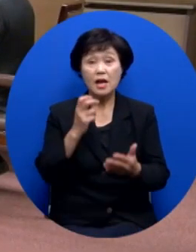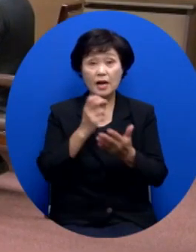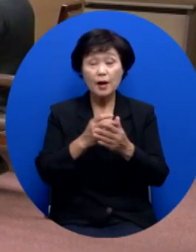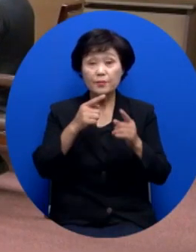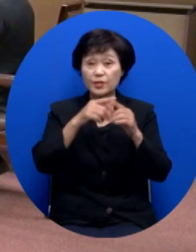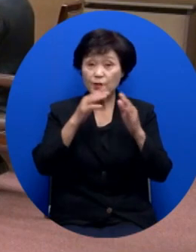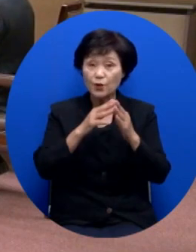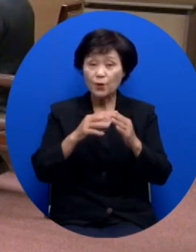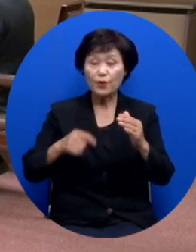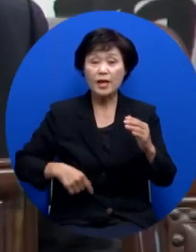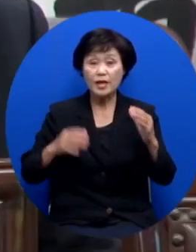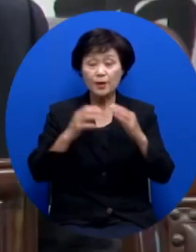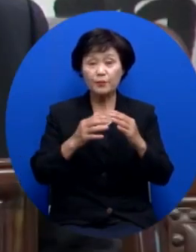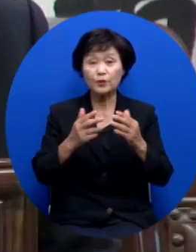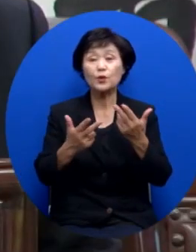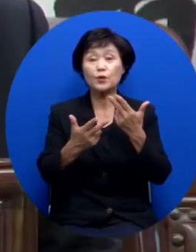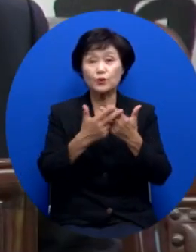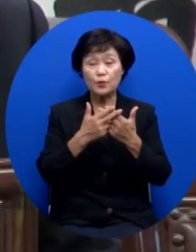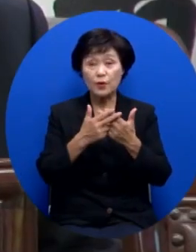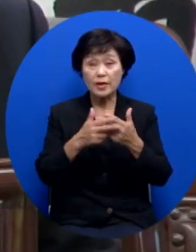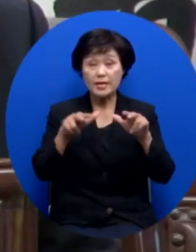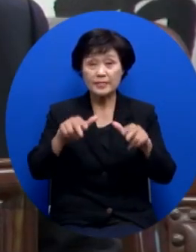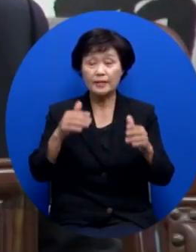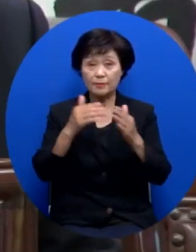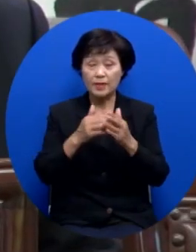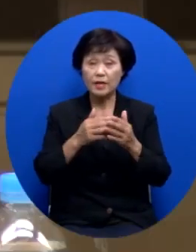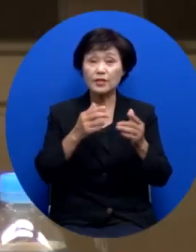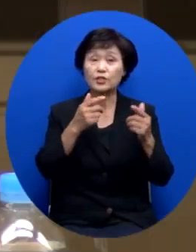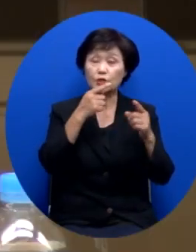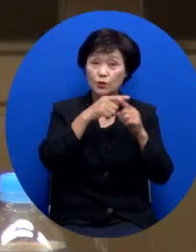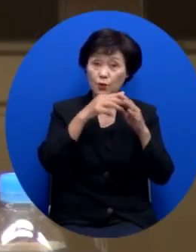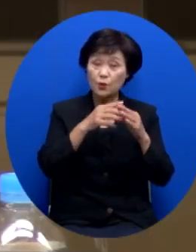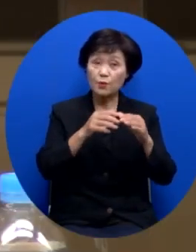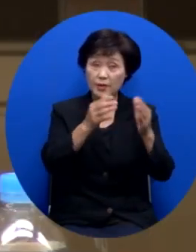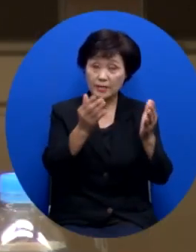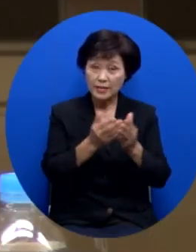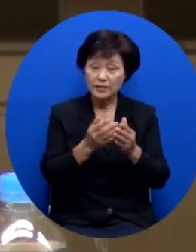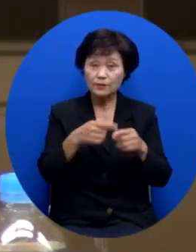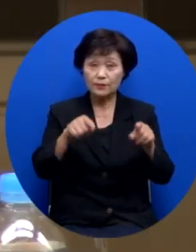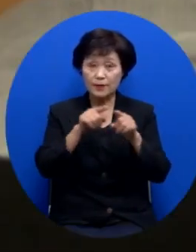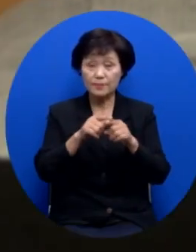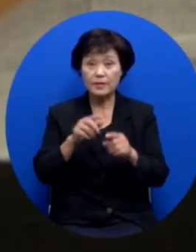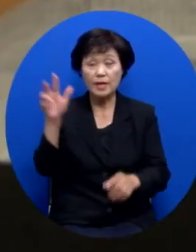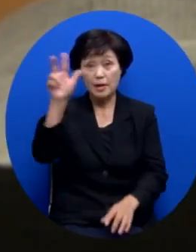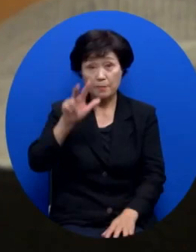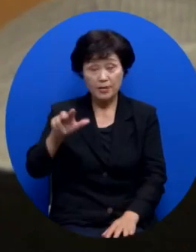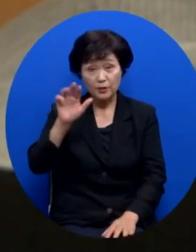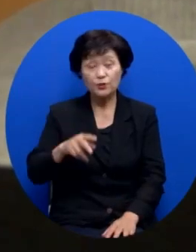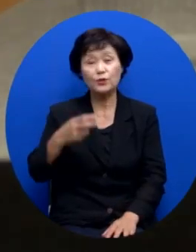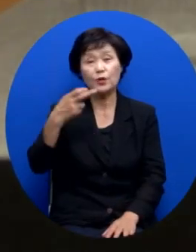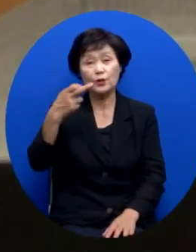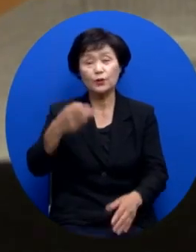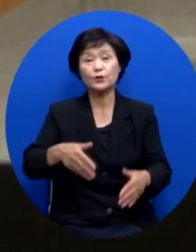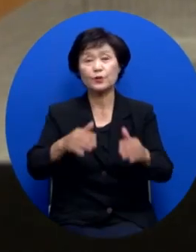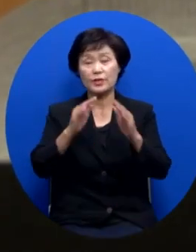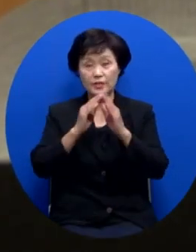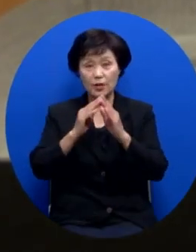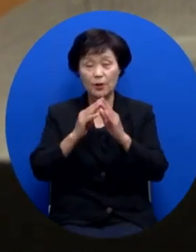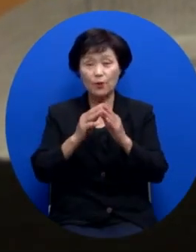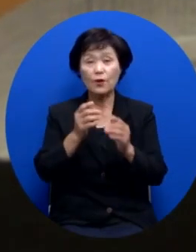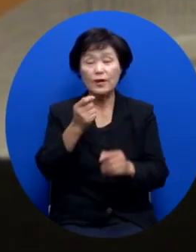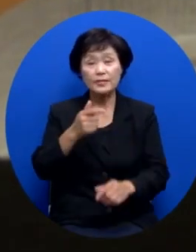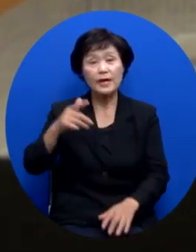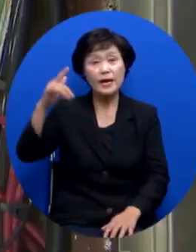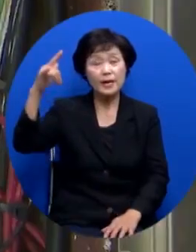햇빛발전소 협동조합. 지금까지 교회 단체와 협력해 발전소 12기를 설립하고 300가정에 미니 태양광을